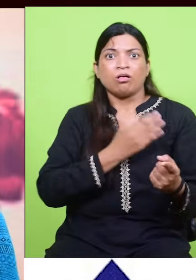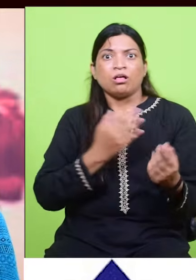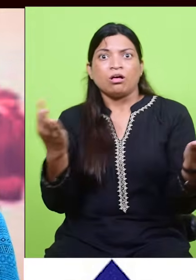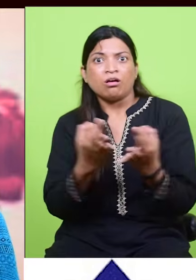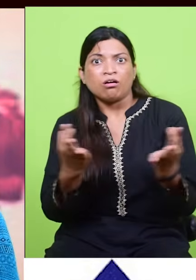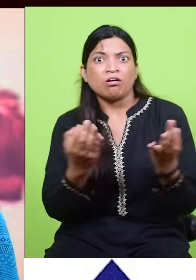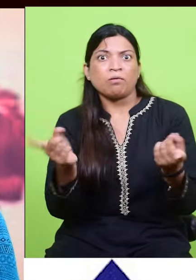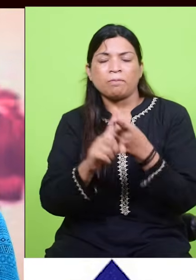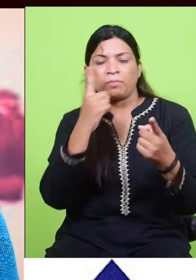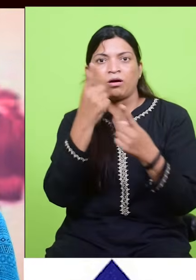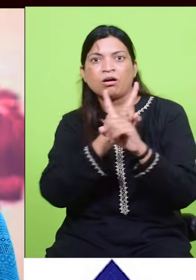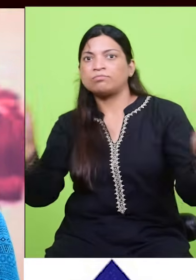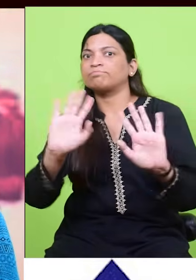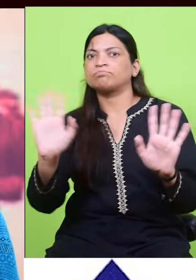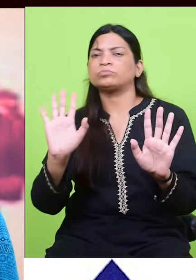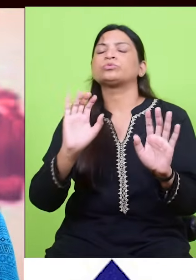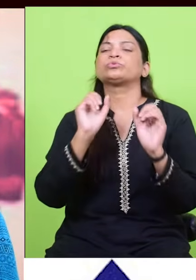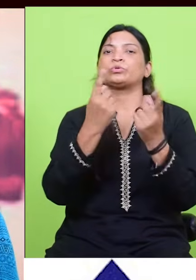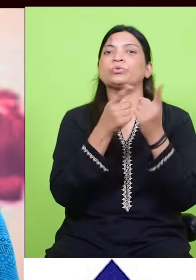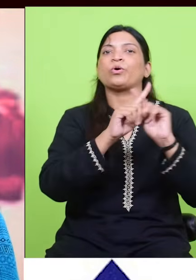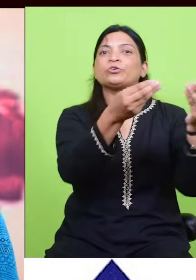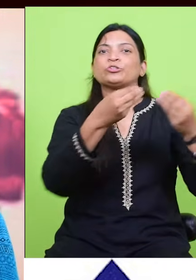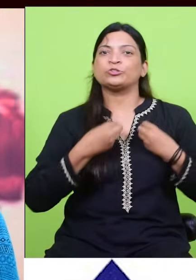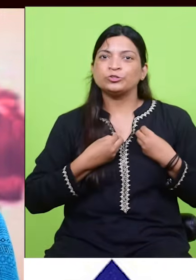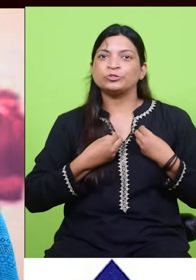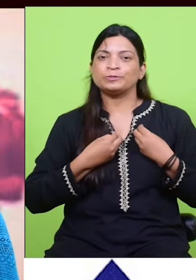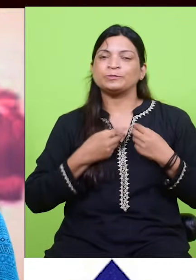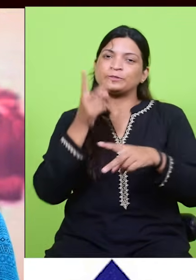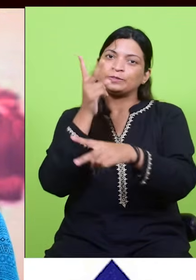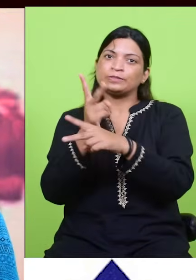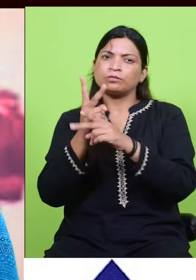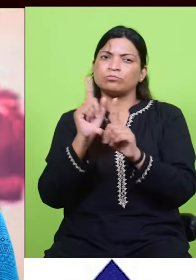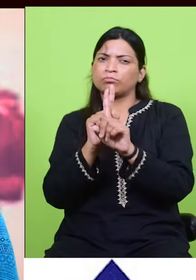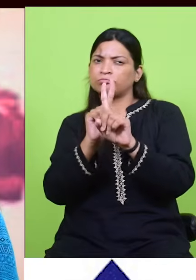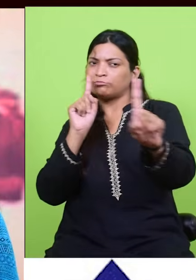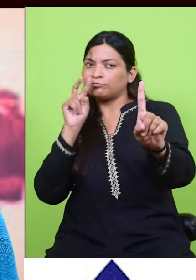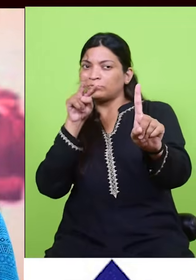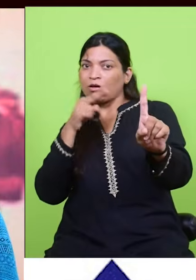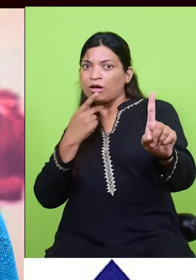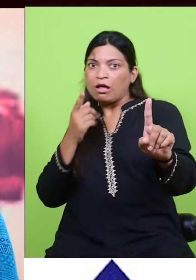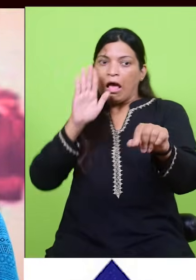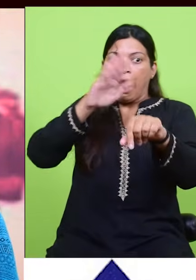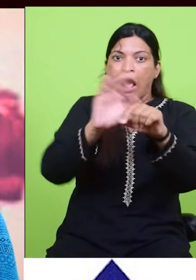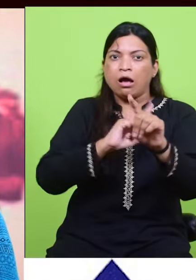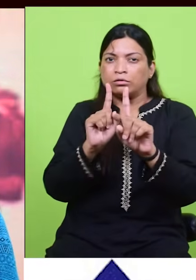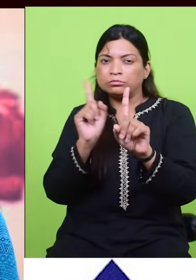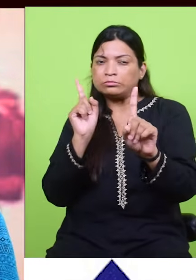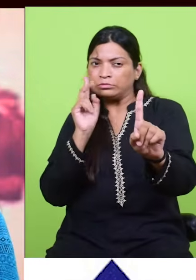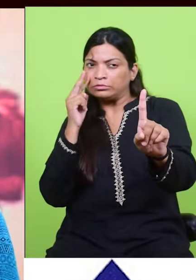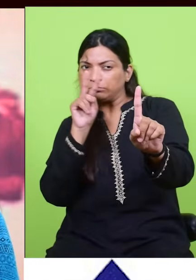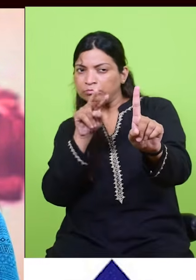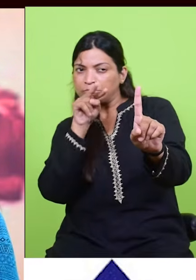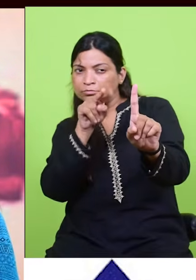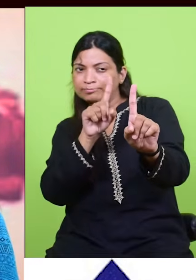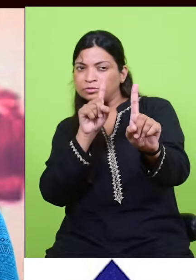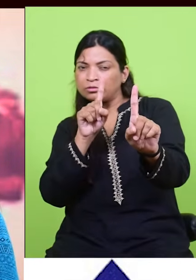तो फिर आप वहाँ पे रहिए। तो मेरे को वहीं पे एक रूम दिया गया था, मैं वहीं पे रहती थी। इस क्लास में मैं थोड़ी दूर से इसको देखती थी, टच नहीं करती थी कि मैं